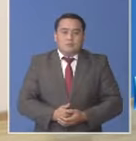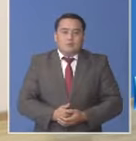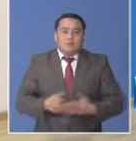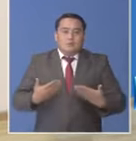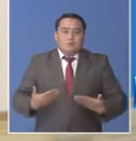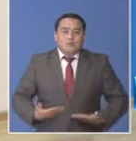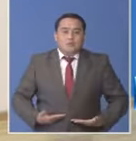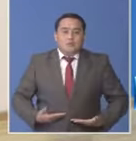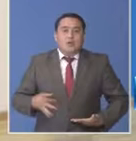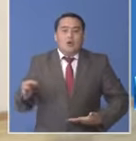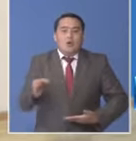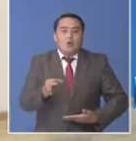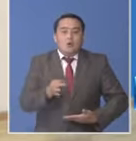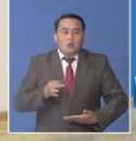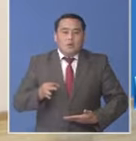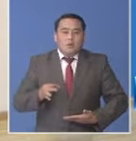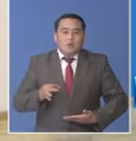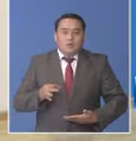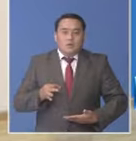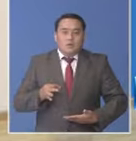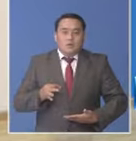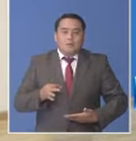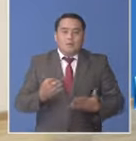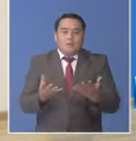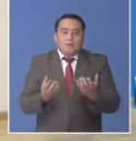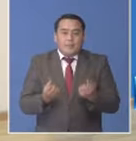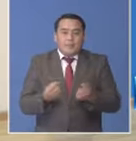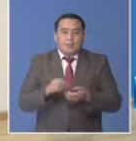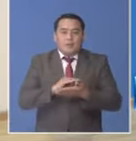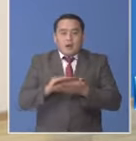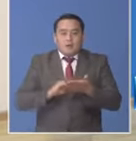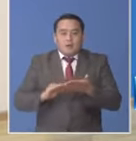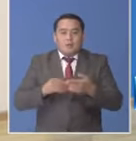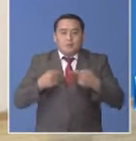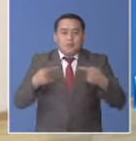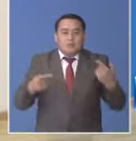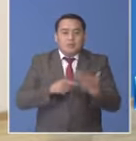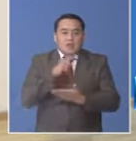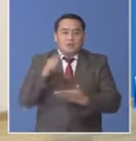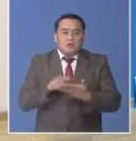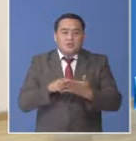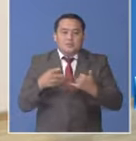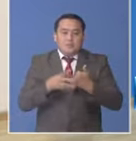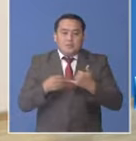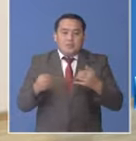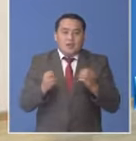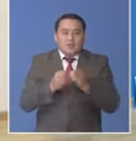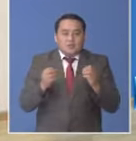Жители области на прием записаны по различным вопросам, как по земельным спорам,